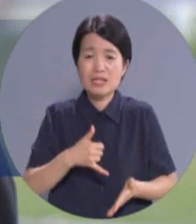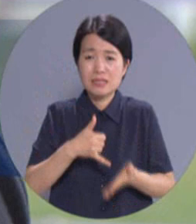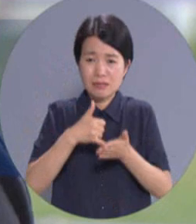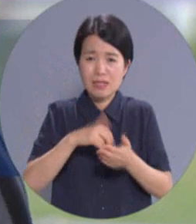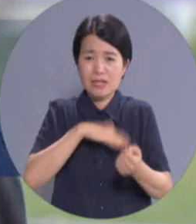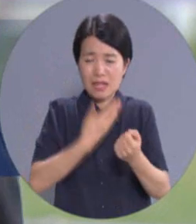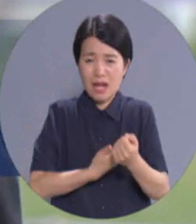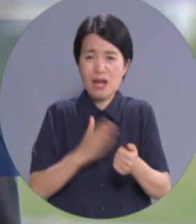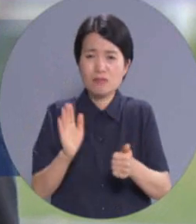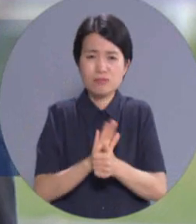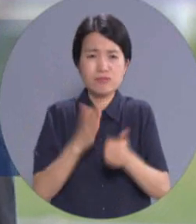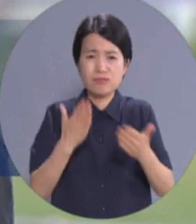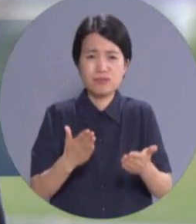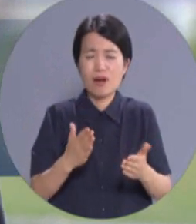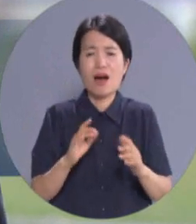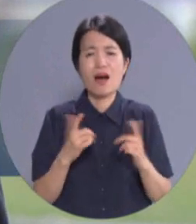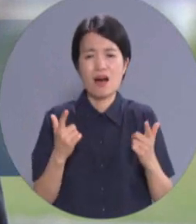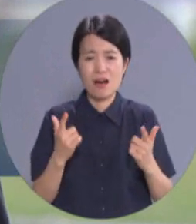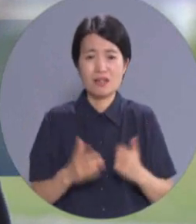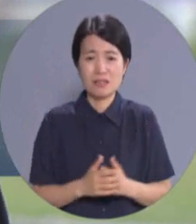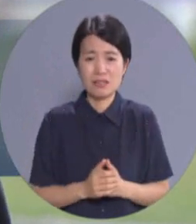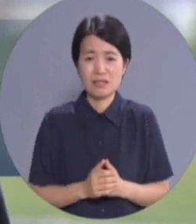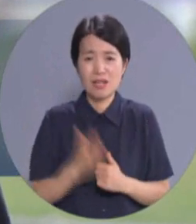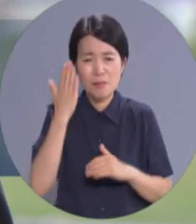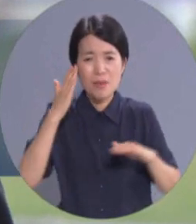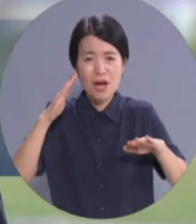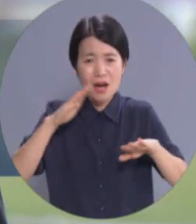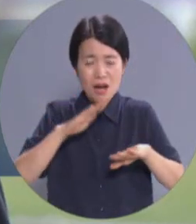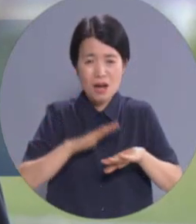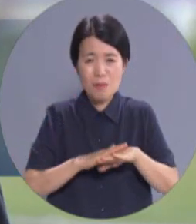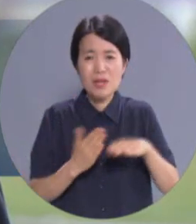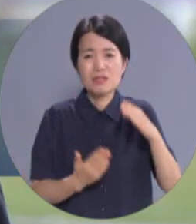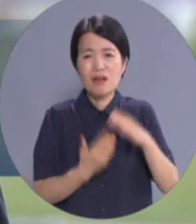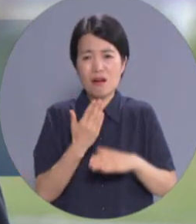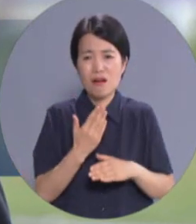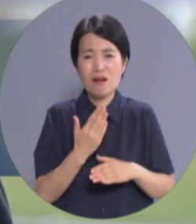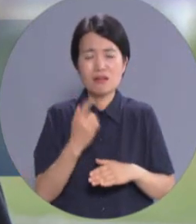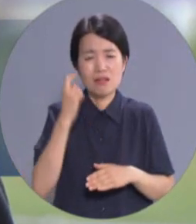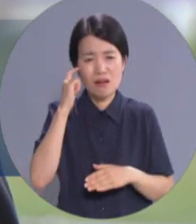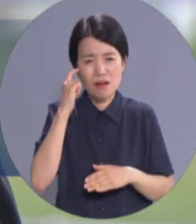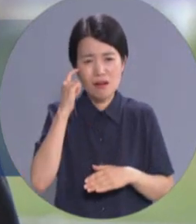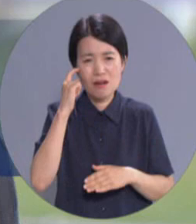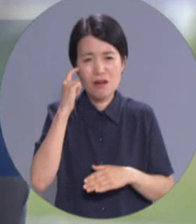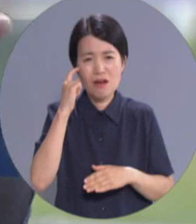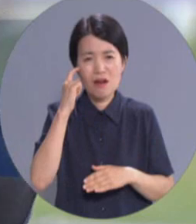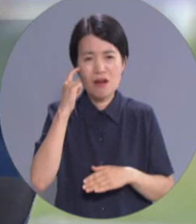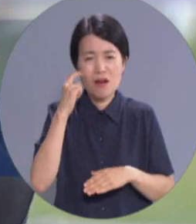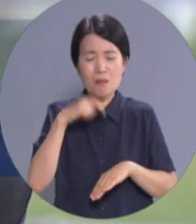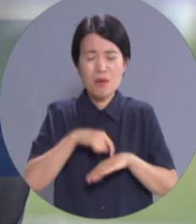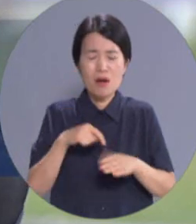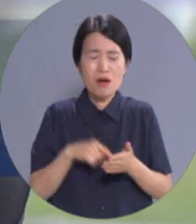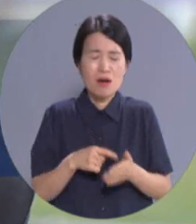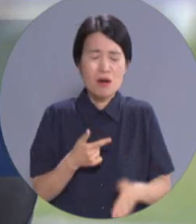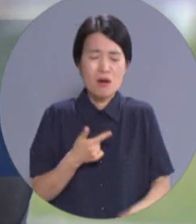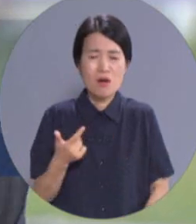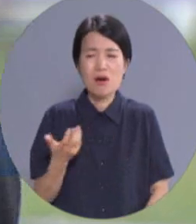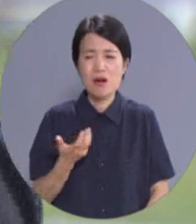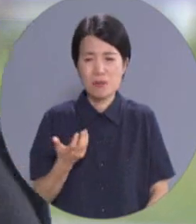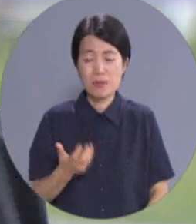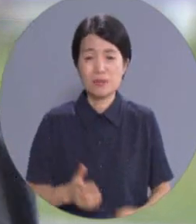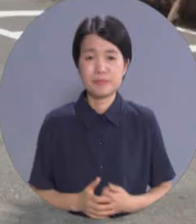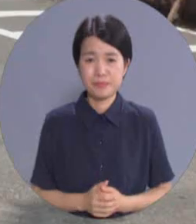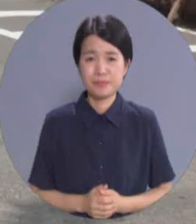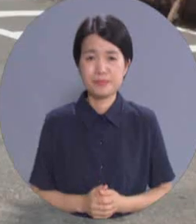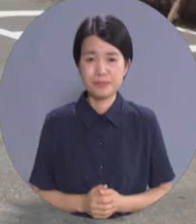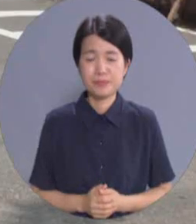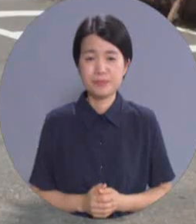모두 다 케어를 하는 건 아니잖아요 그 컴컴한 밤에 그런 일을 했을 때 생각하니까 너무 마음이 아픈 거